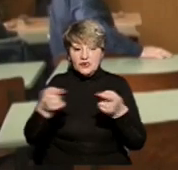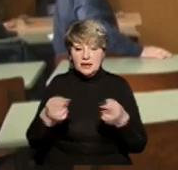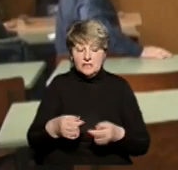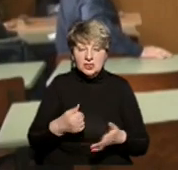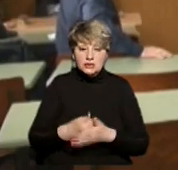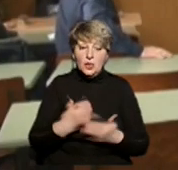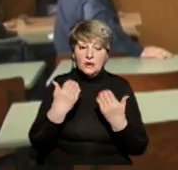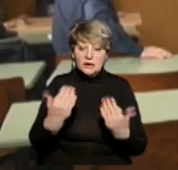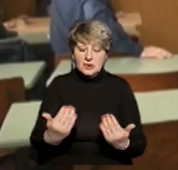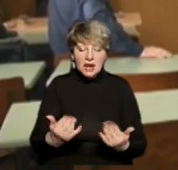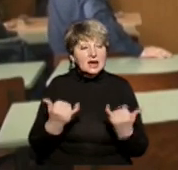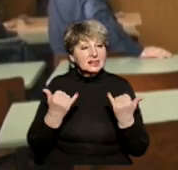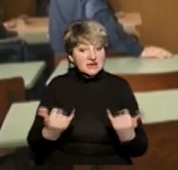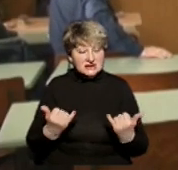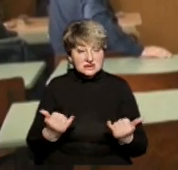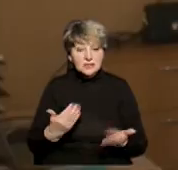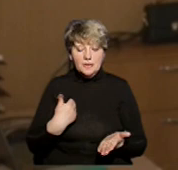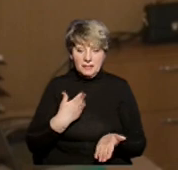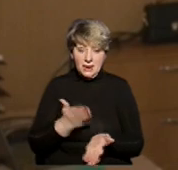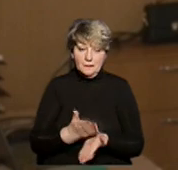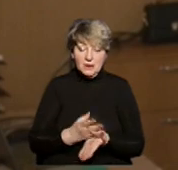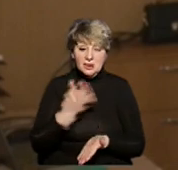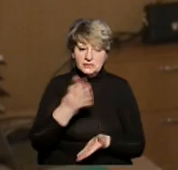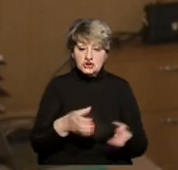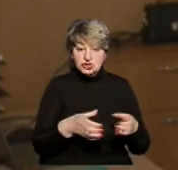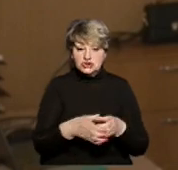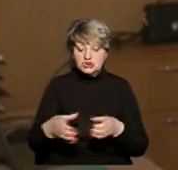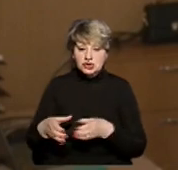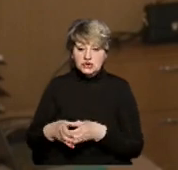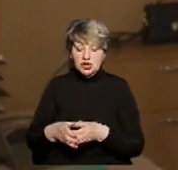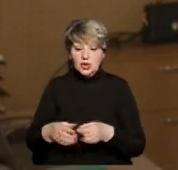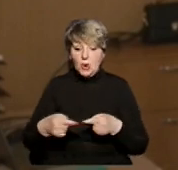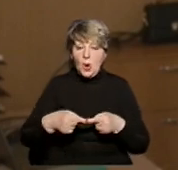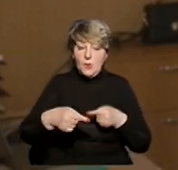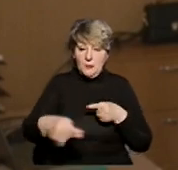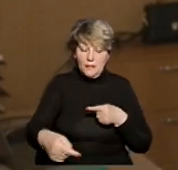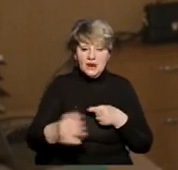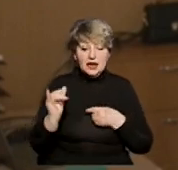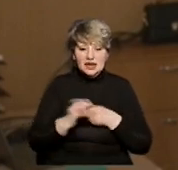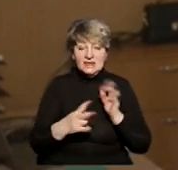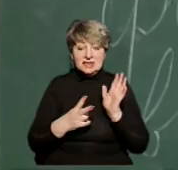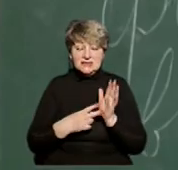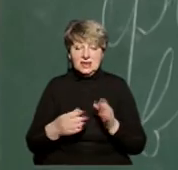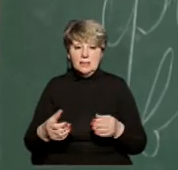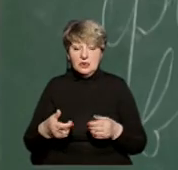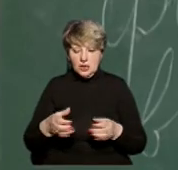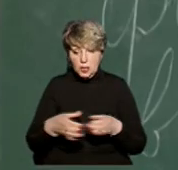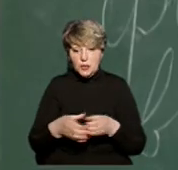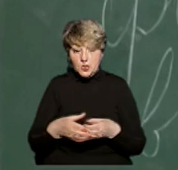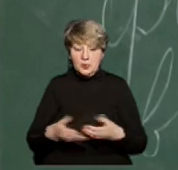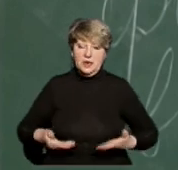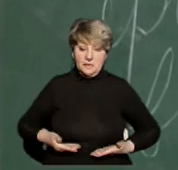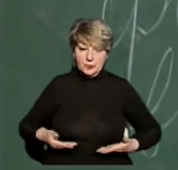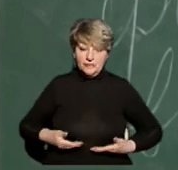їхніх запитів. На сьогодні ми маємо 4 групи офлайн і 7 груп онлайн. Наразі до